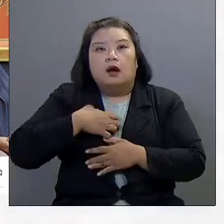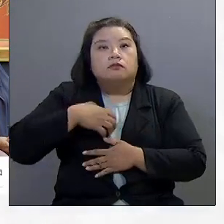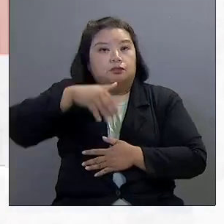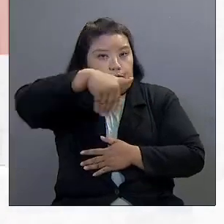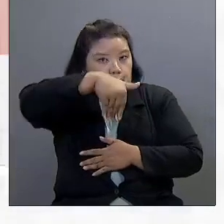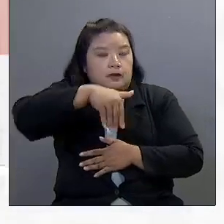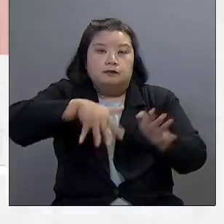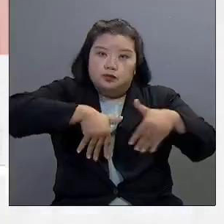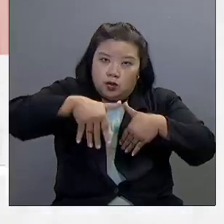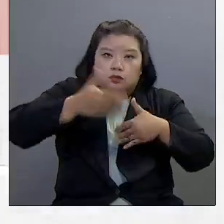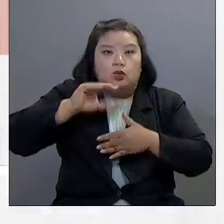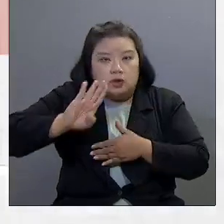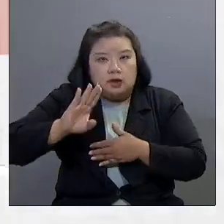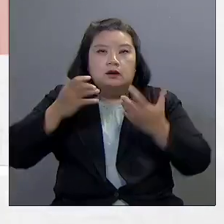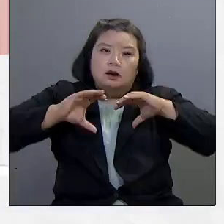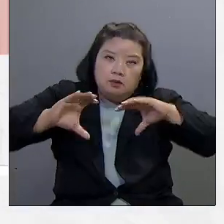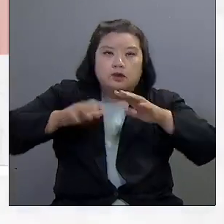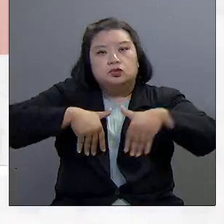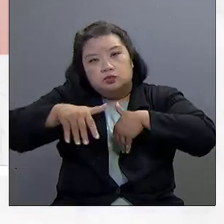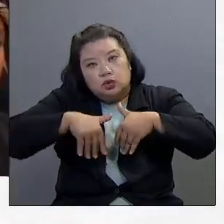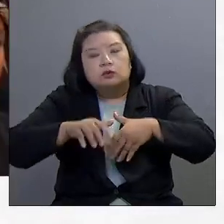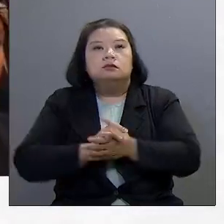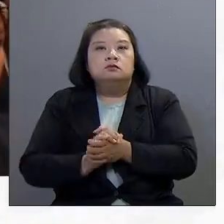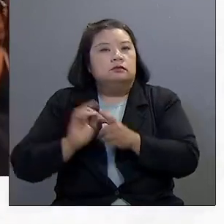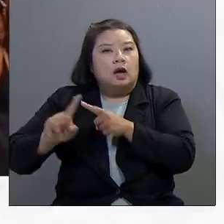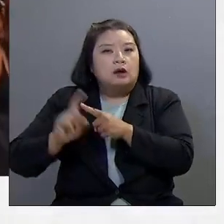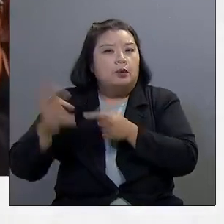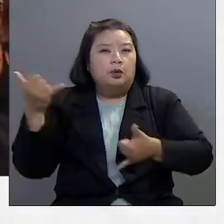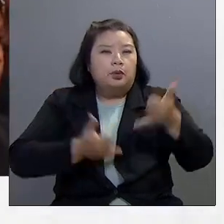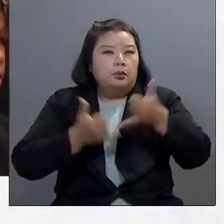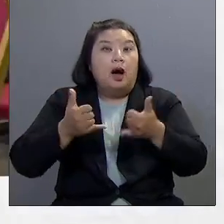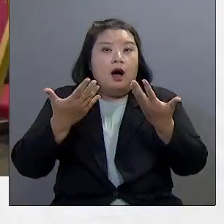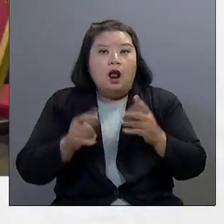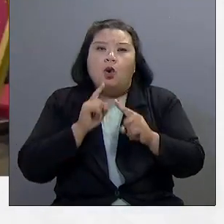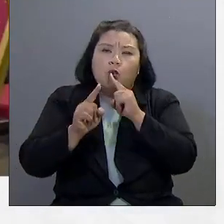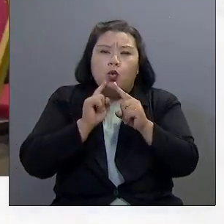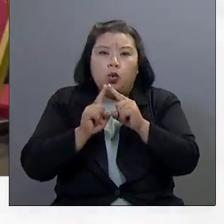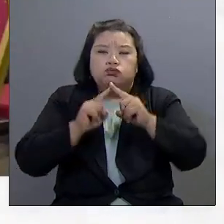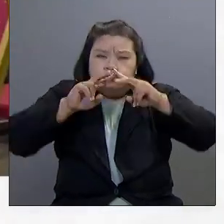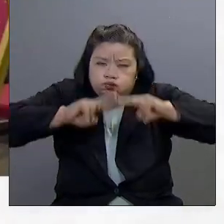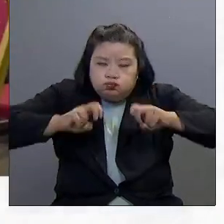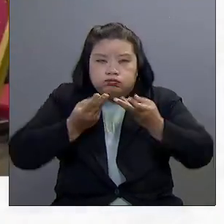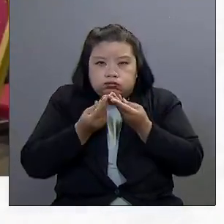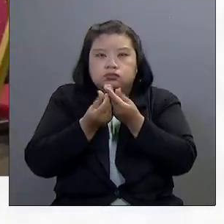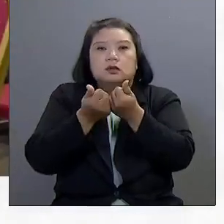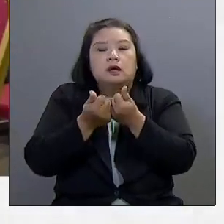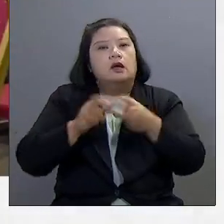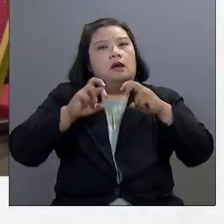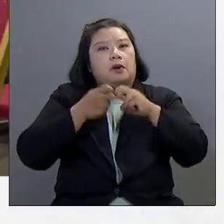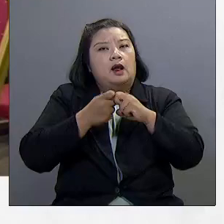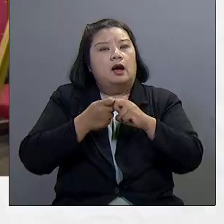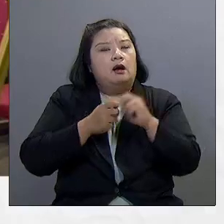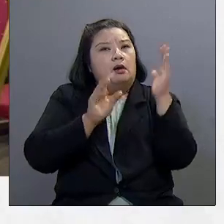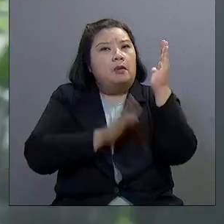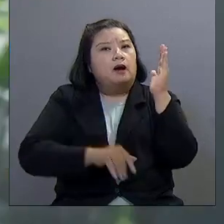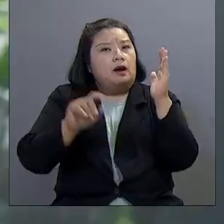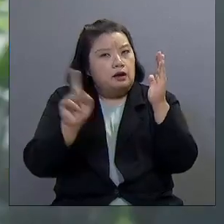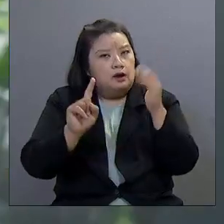ข